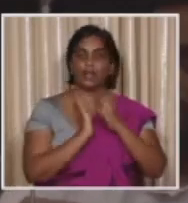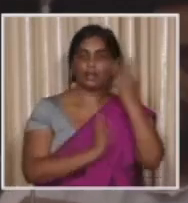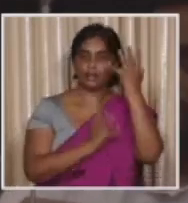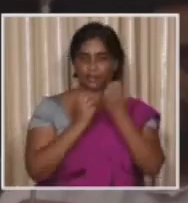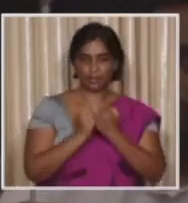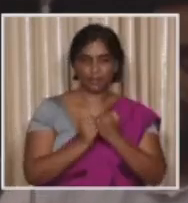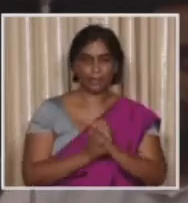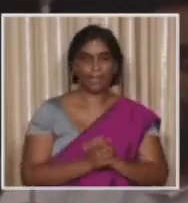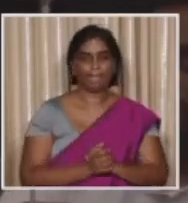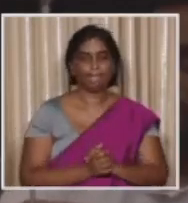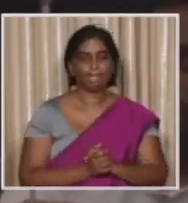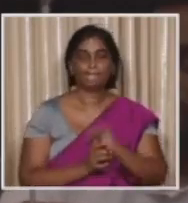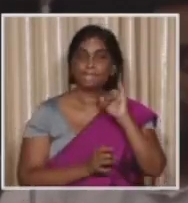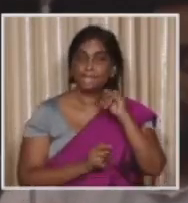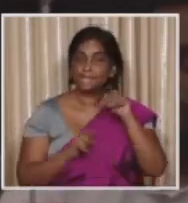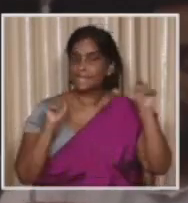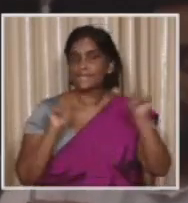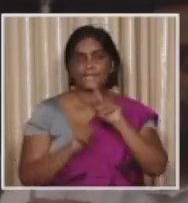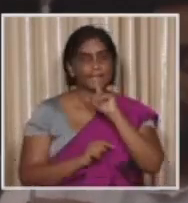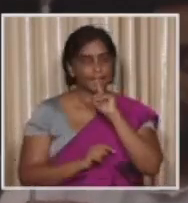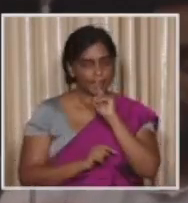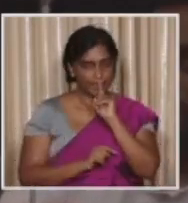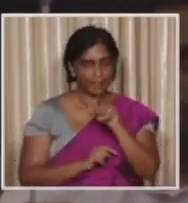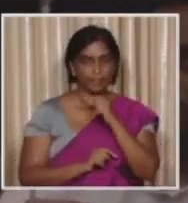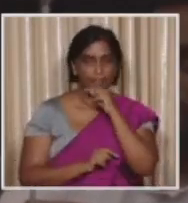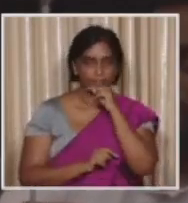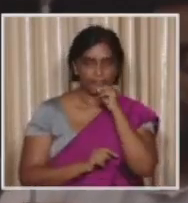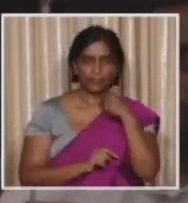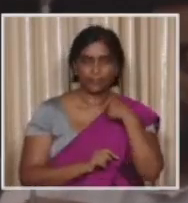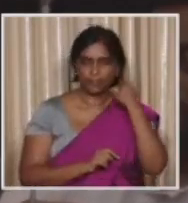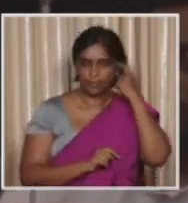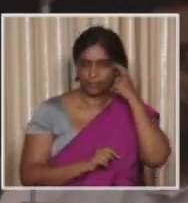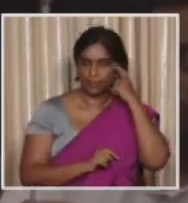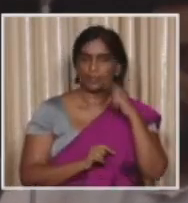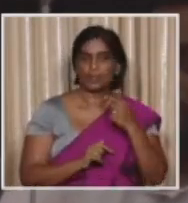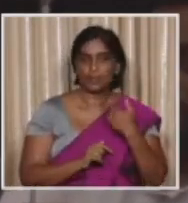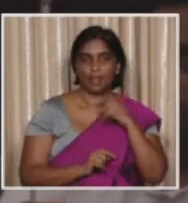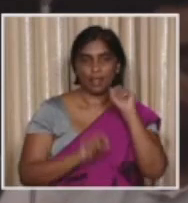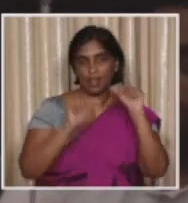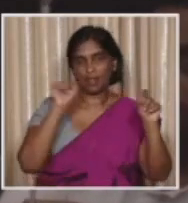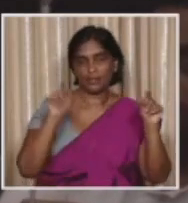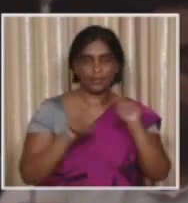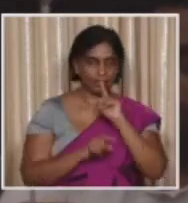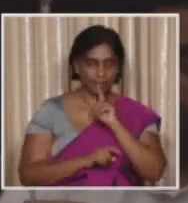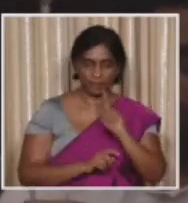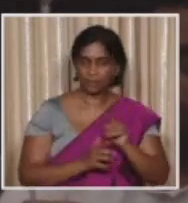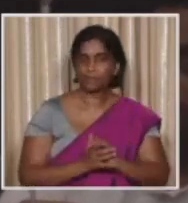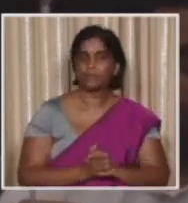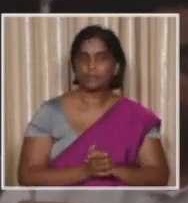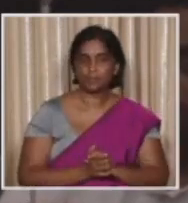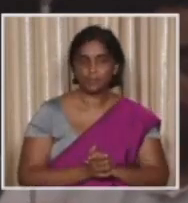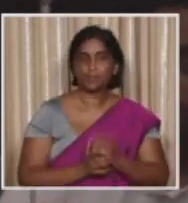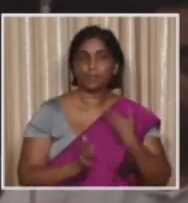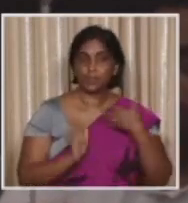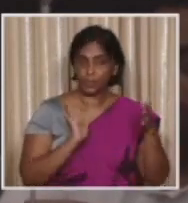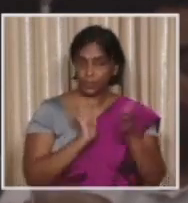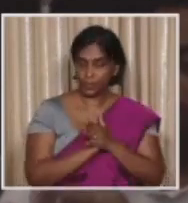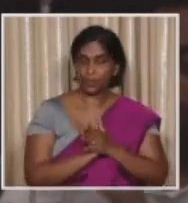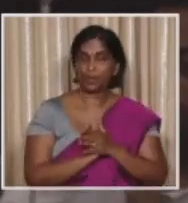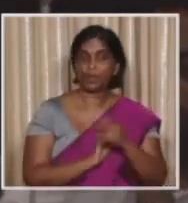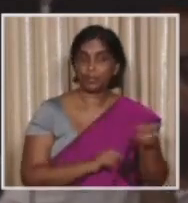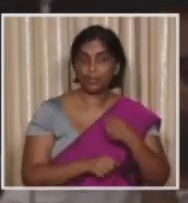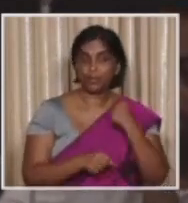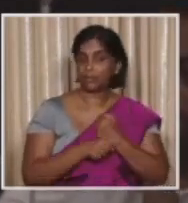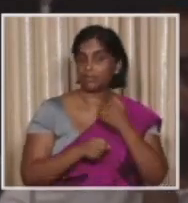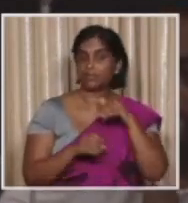කියලා. සමහර තැන්වලදී යෝජනා වුණා මට මතකයි මම නම් කියන්න යන්නේ නැහැ. අපිත් එක්ක එදා දවසේ